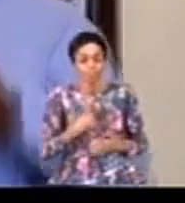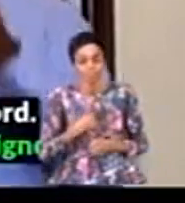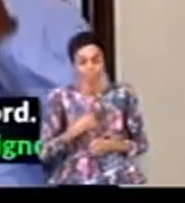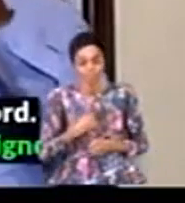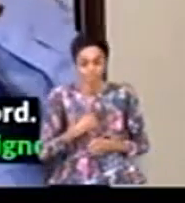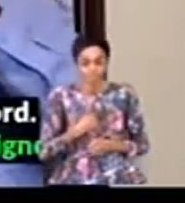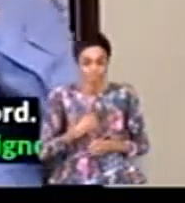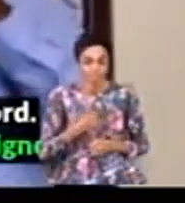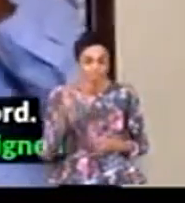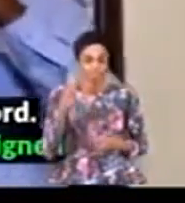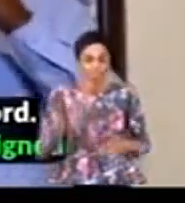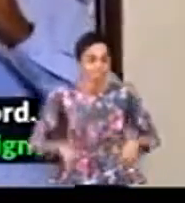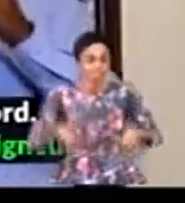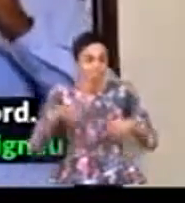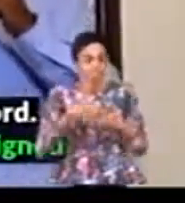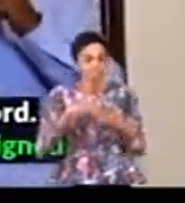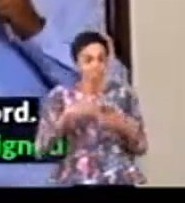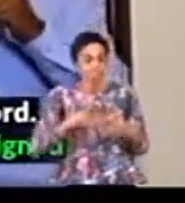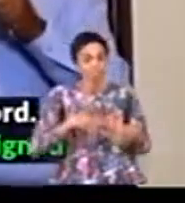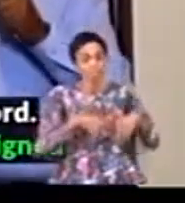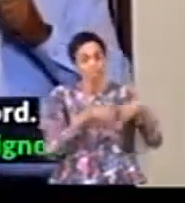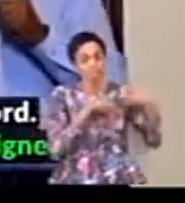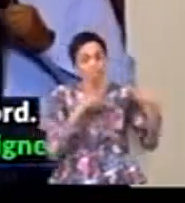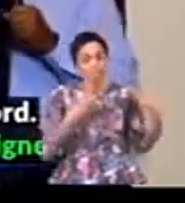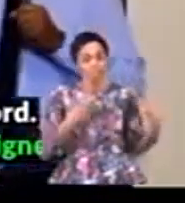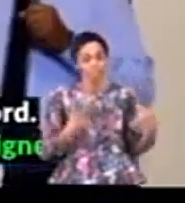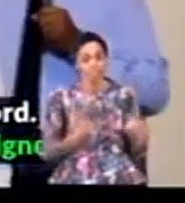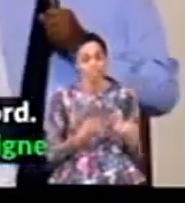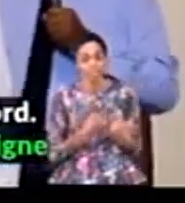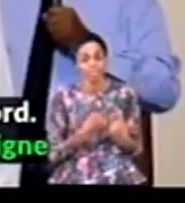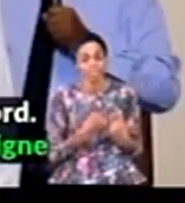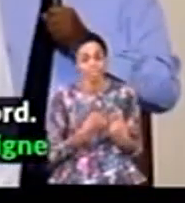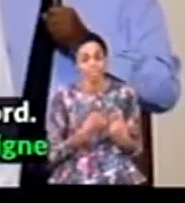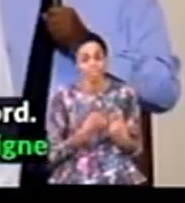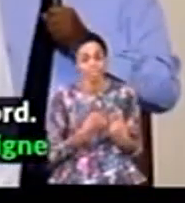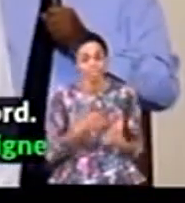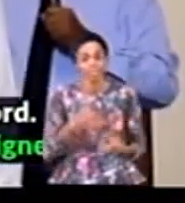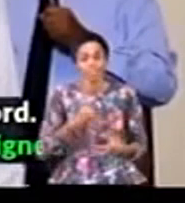عبيرك ساكن في قلبي